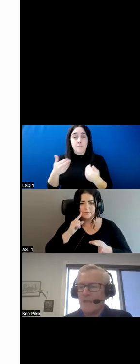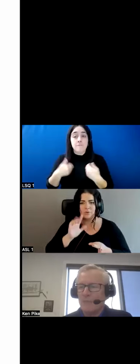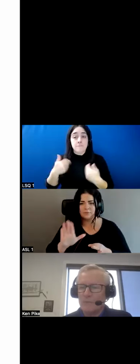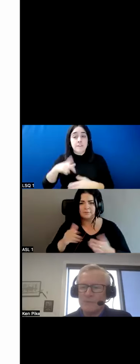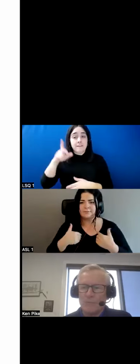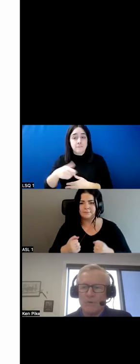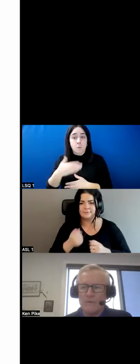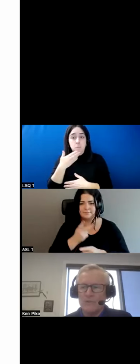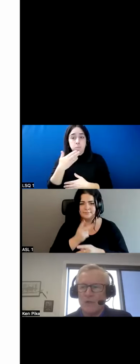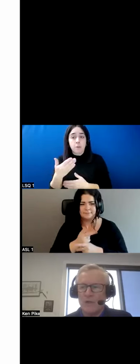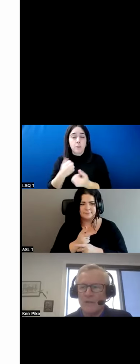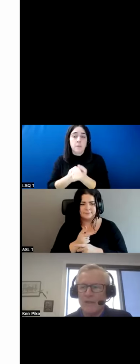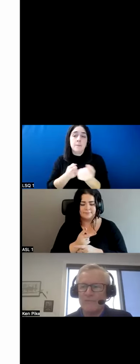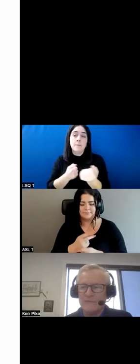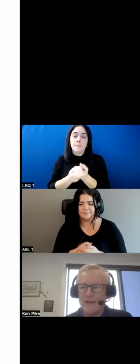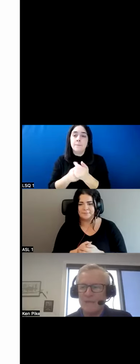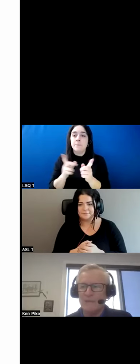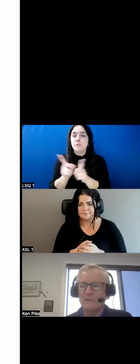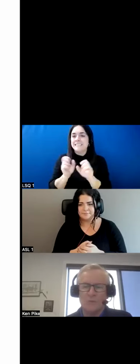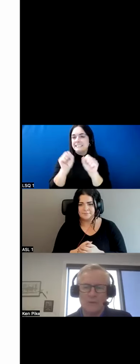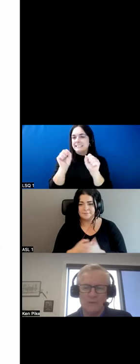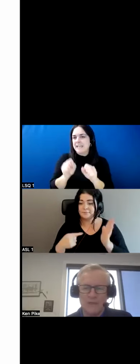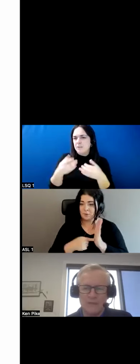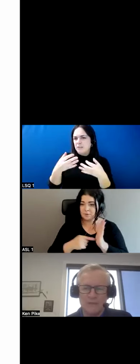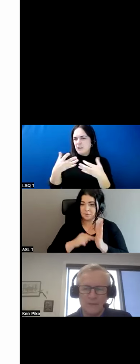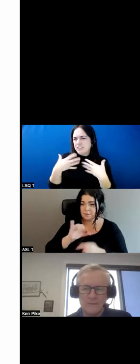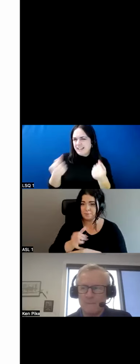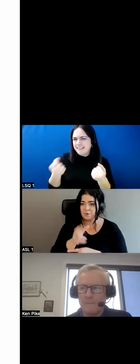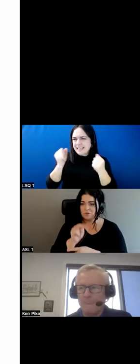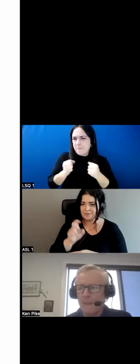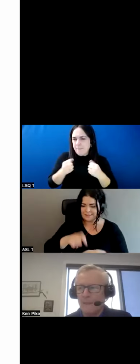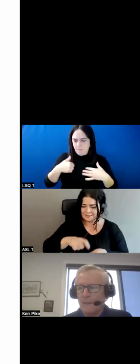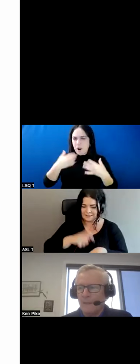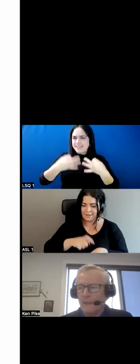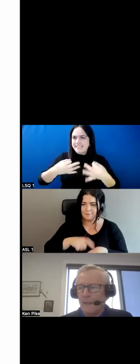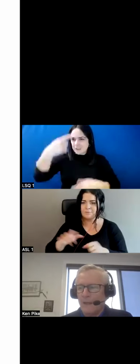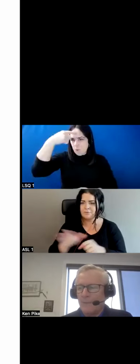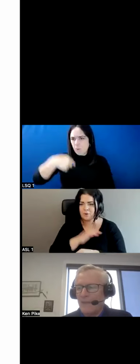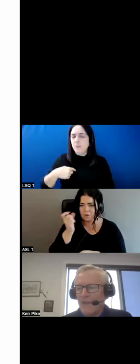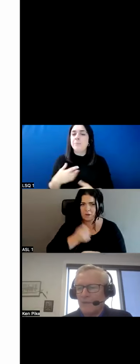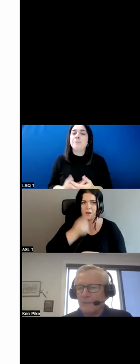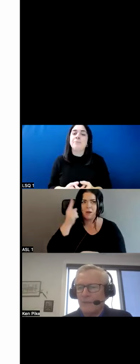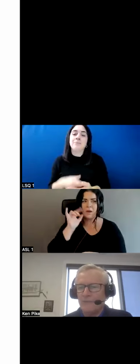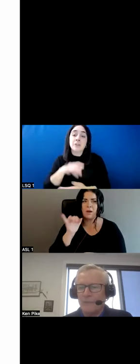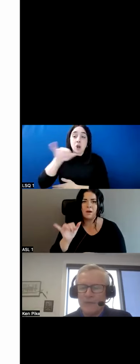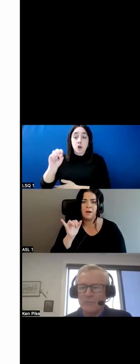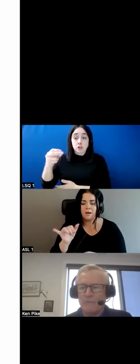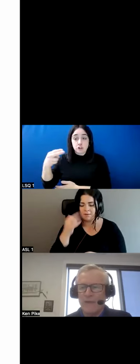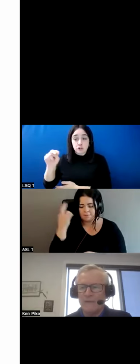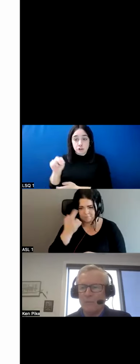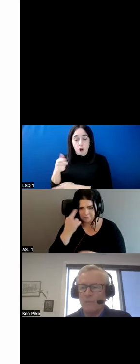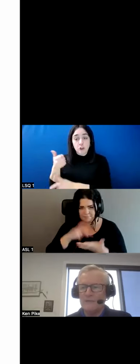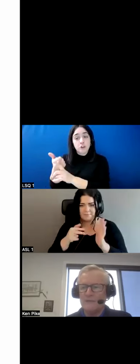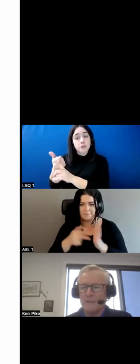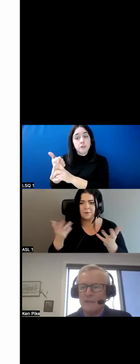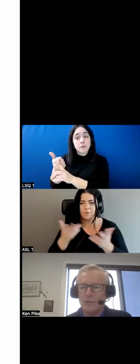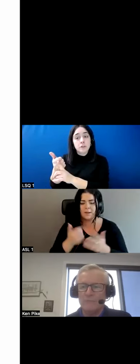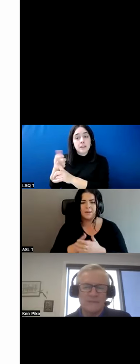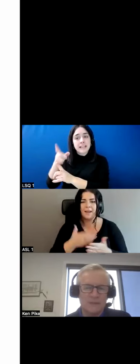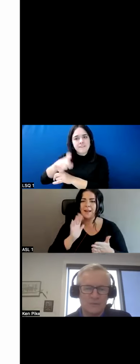prise de décision pour ses soins de santé. Par exemple, il était important pour John d'avoir suffisamment de temps pour comprendre ce qui se